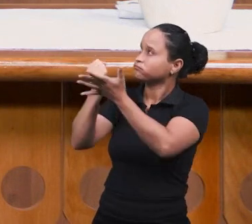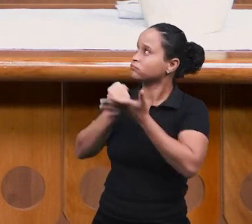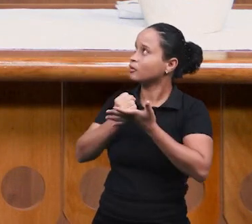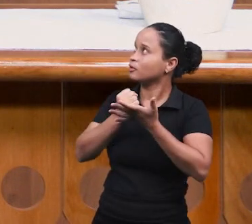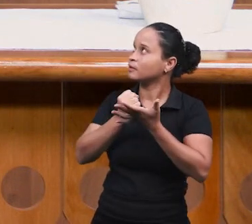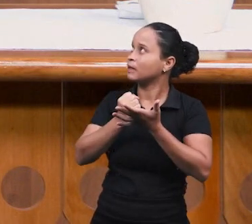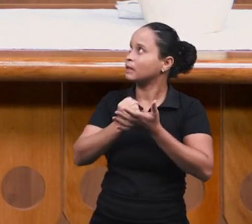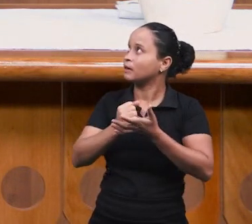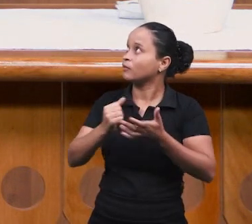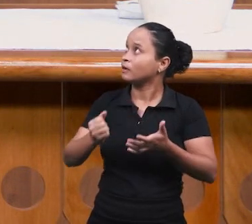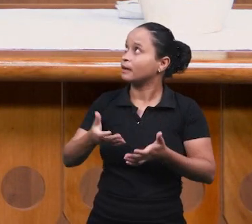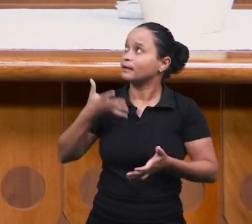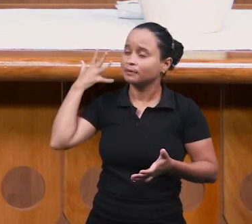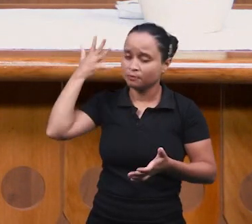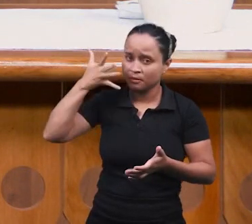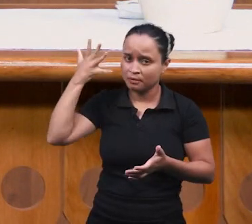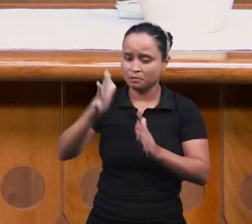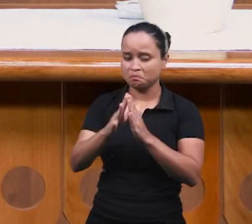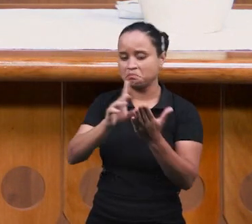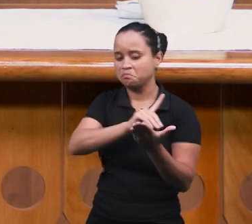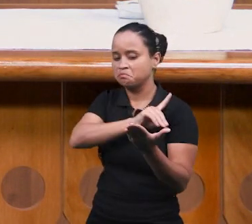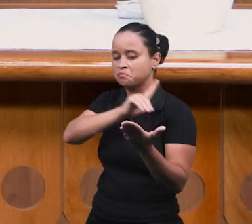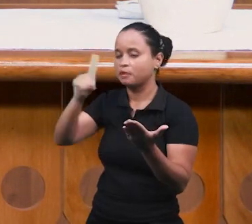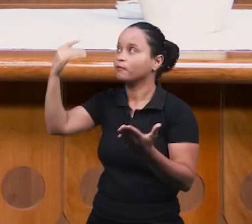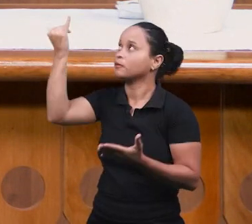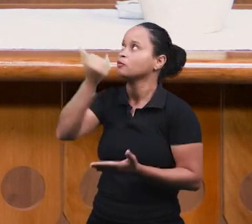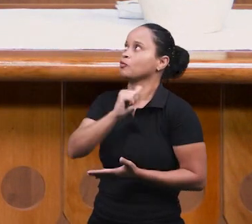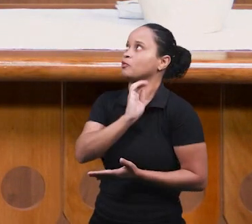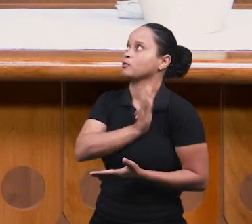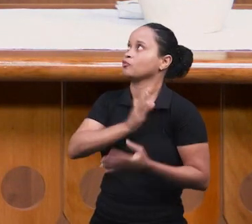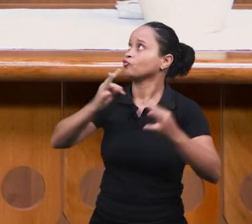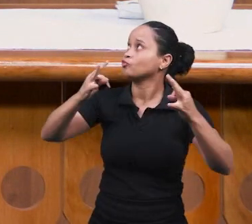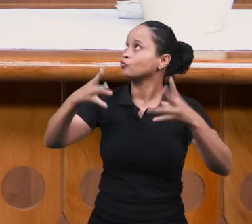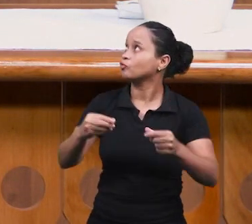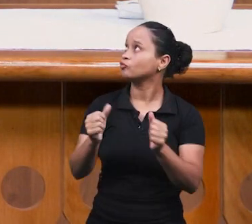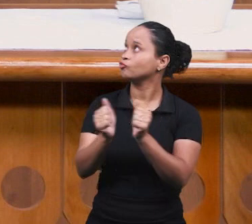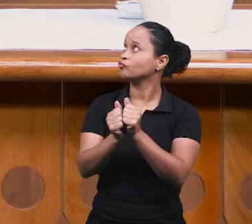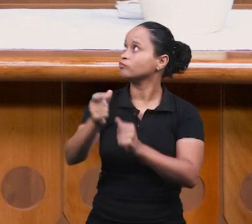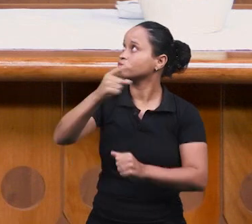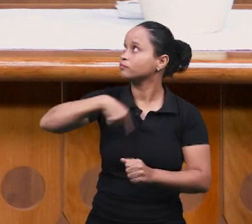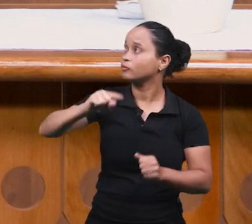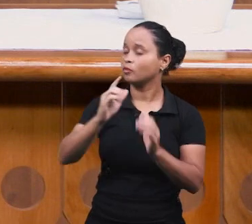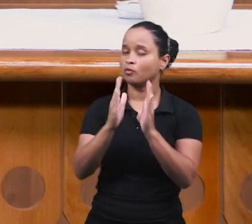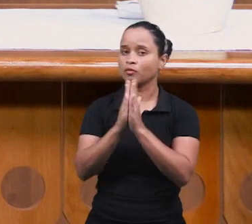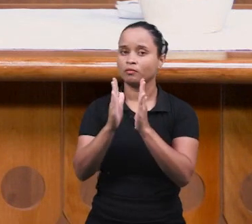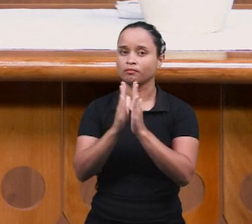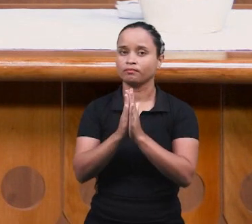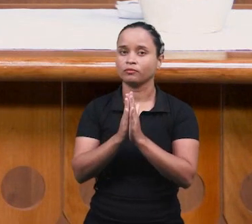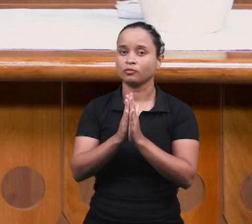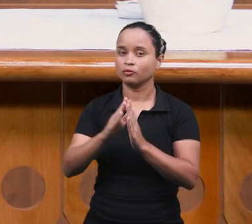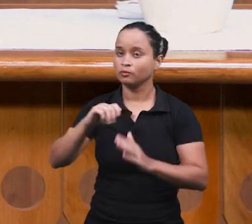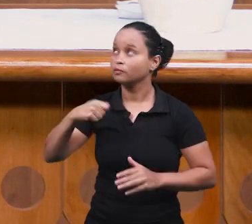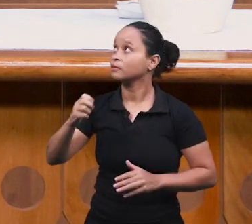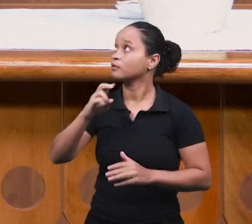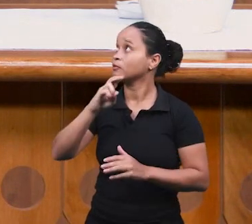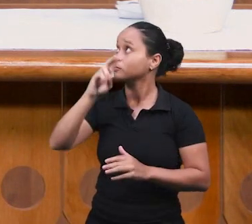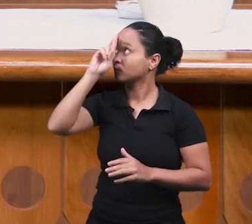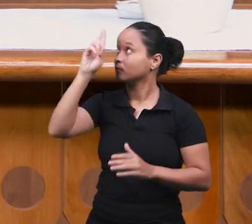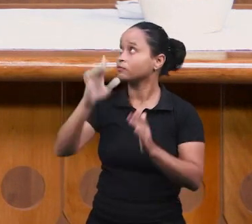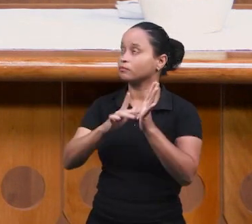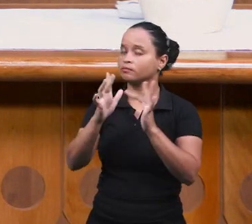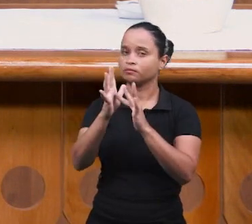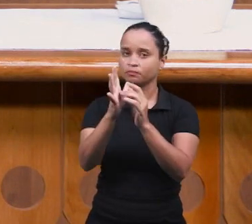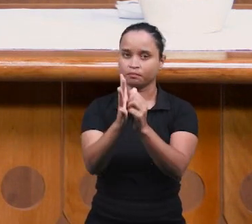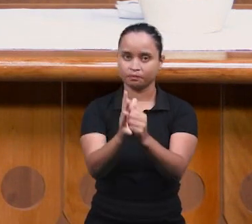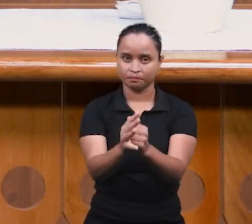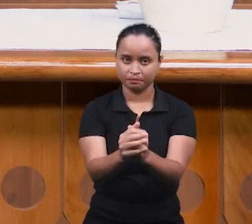dans l'administration de ta parole, afin qu'elle puisse parler au cœur de tous ceux qui sont avec nous. Ainsi nous prions au nom de Jésus.